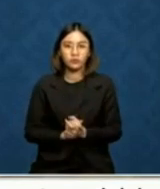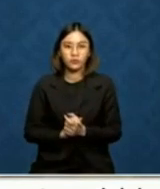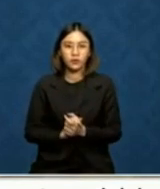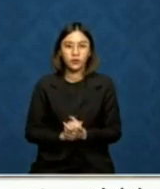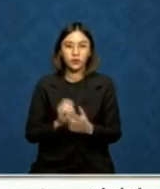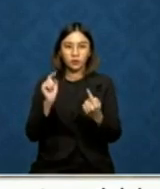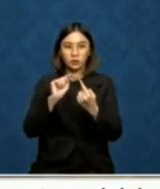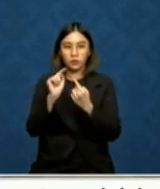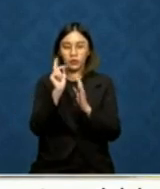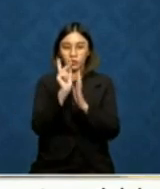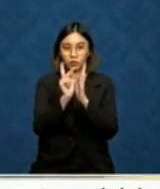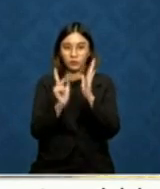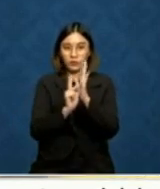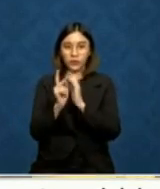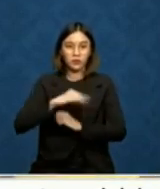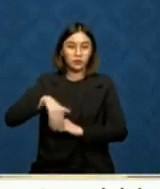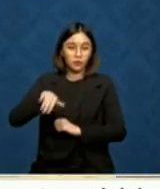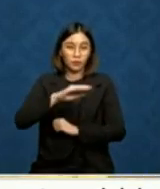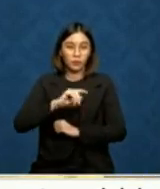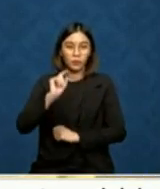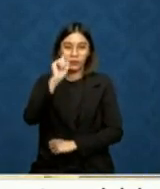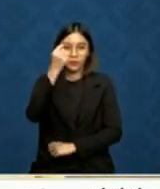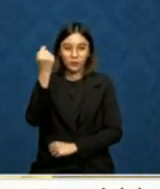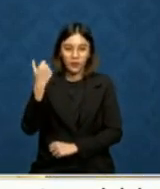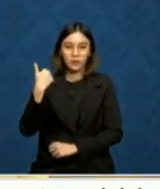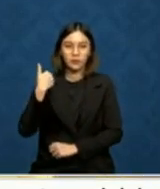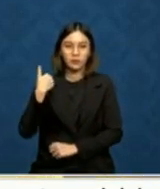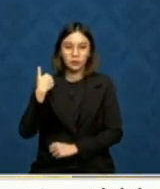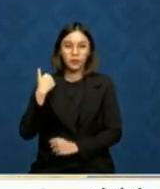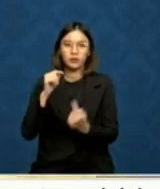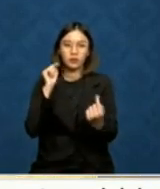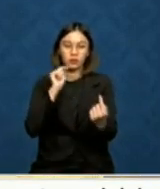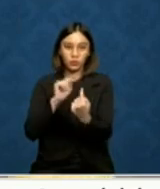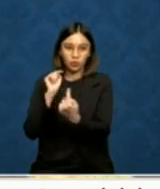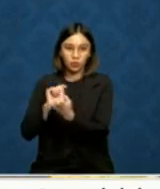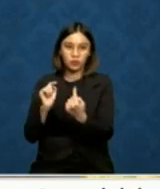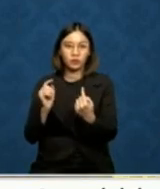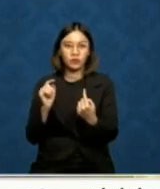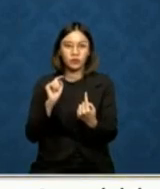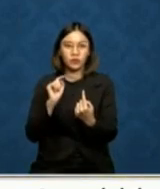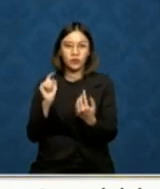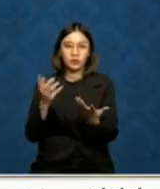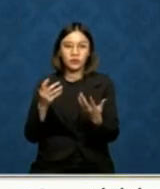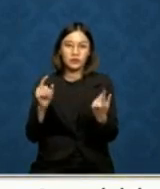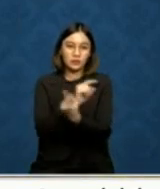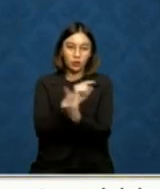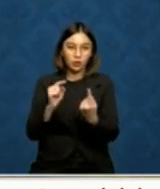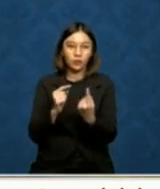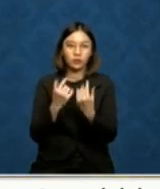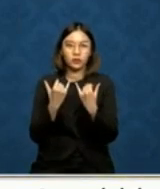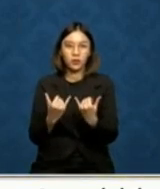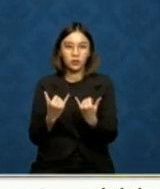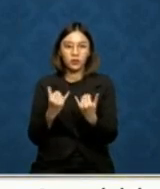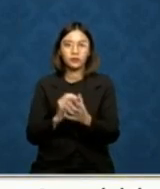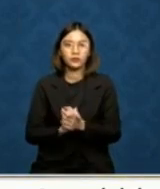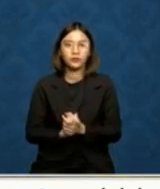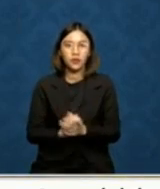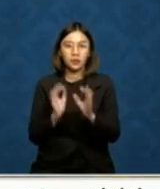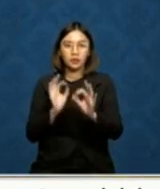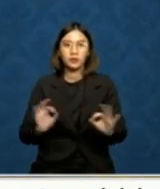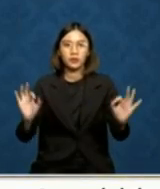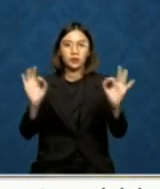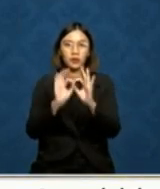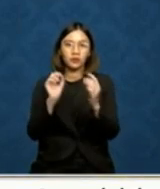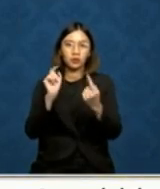พื่อให้กฎหมายของเรามีความทันสมัยและสอดคล้องกับสภาพสังคมในปัจจุบันโดยเฉพาะอย่